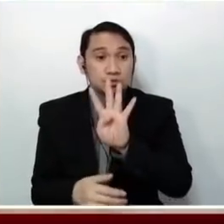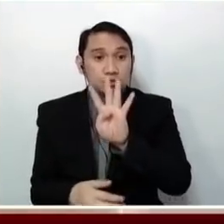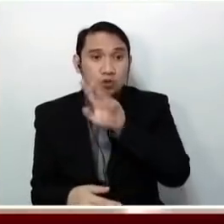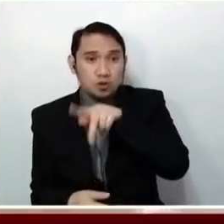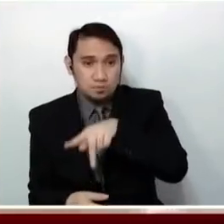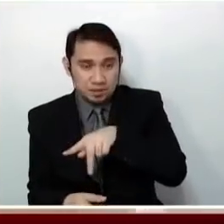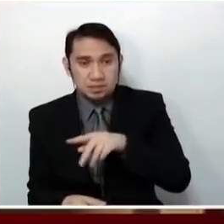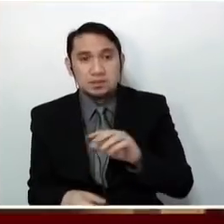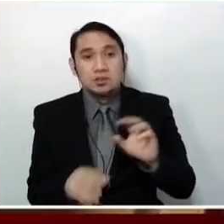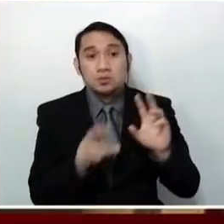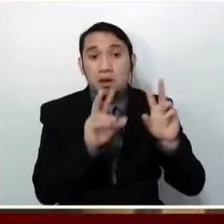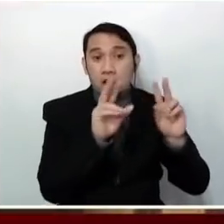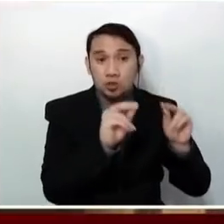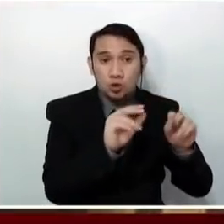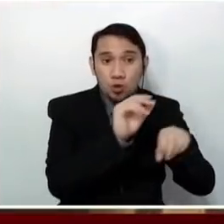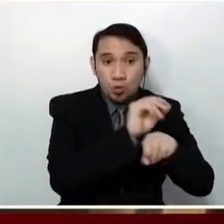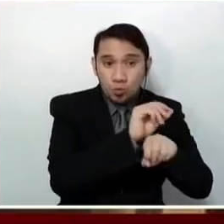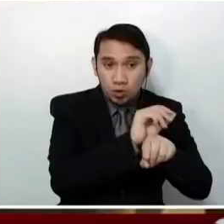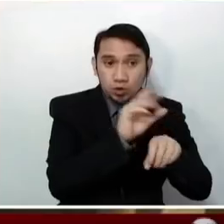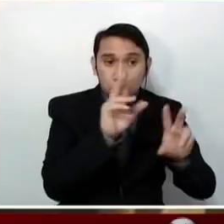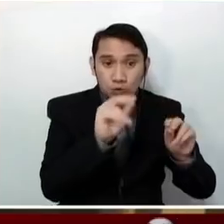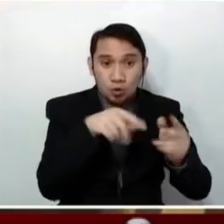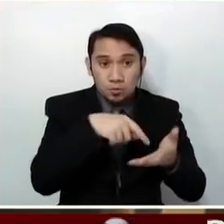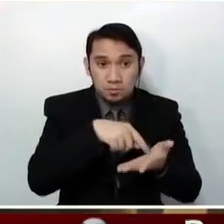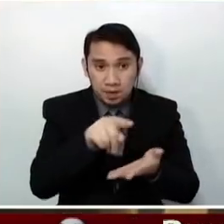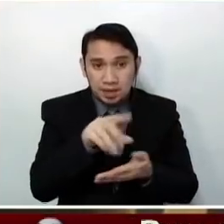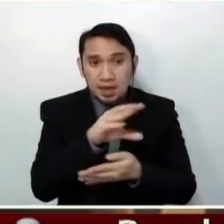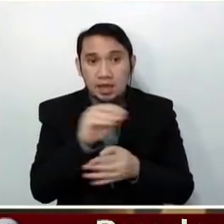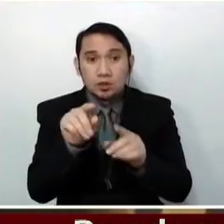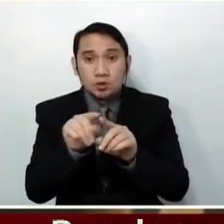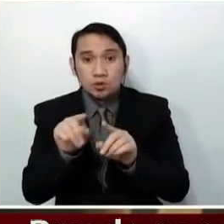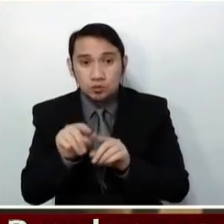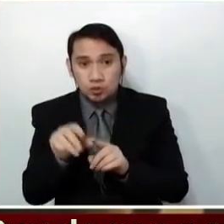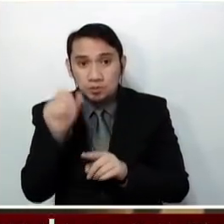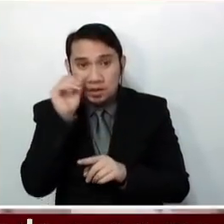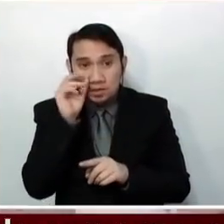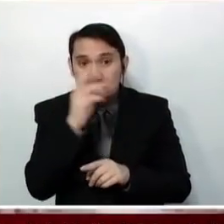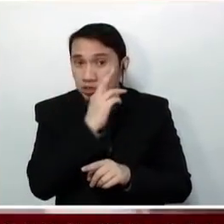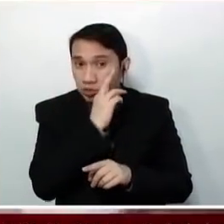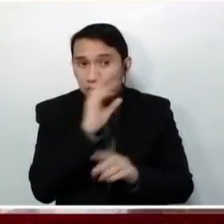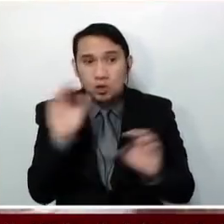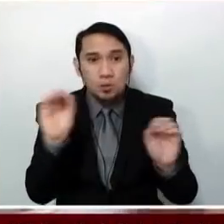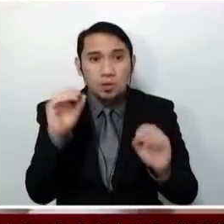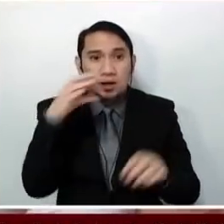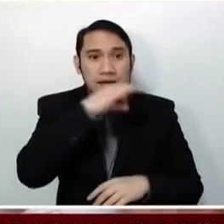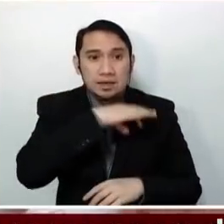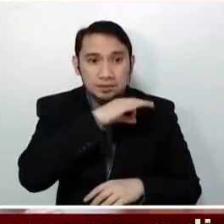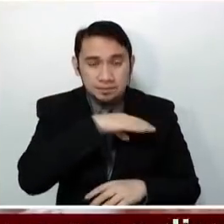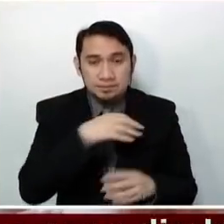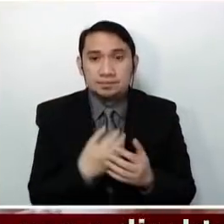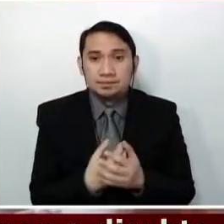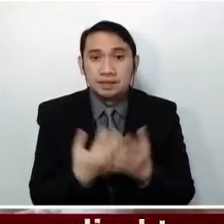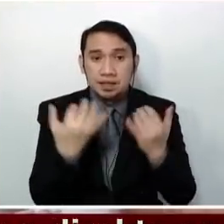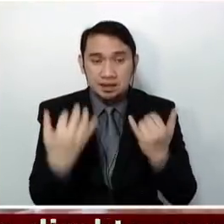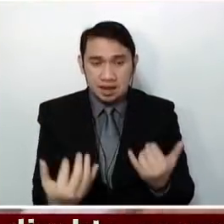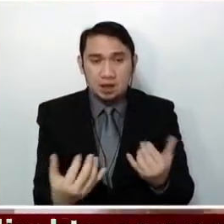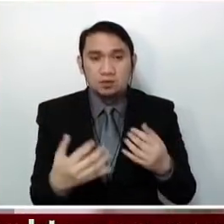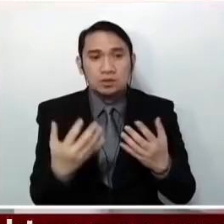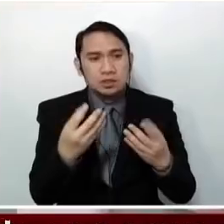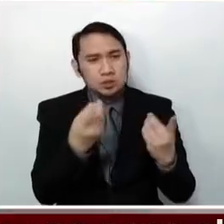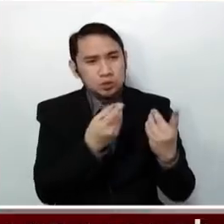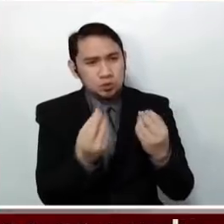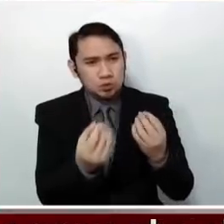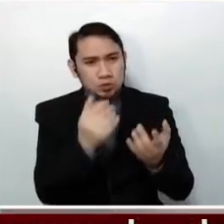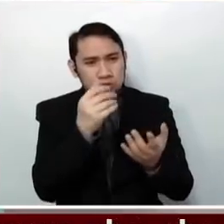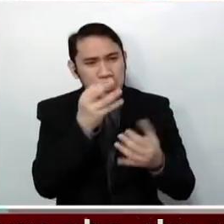no work, no pay sa ECQ at mga senior citizen na walang kita. Isinasapinal na ang listahan ng mga